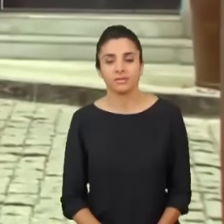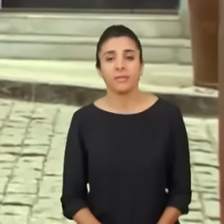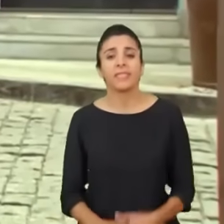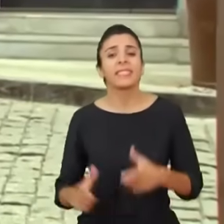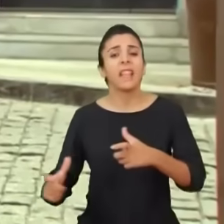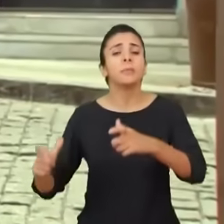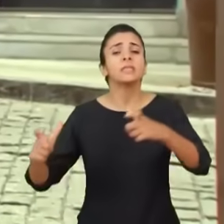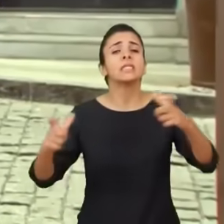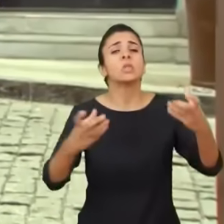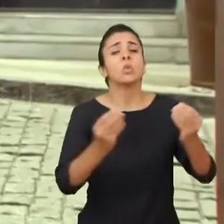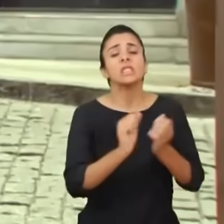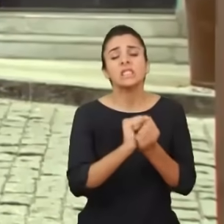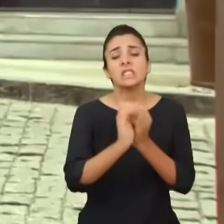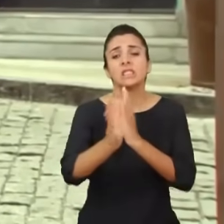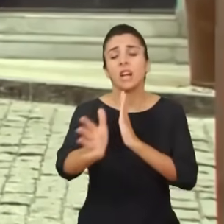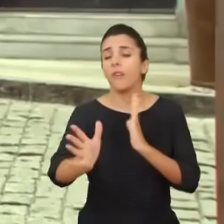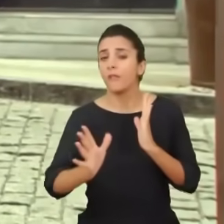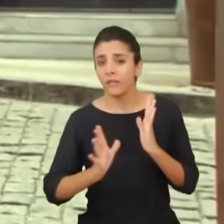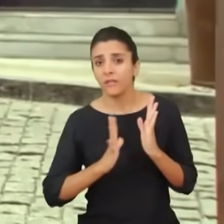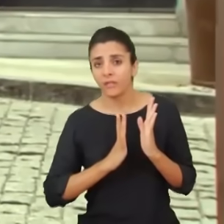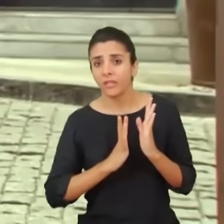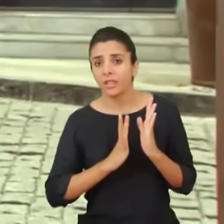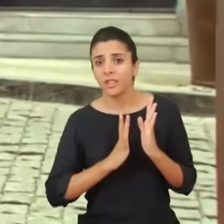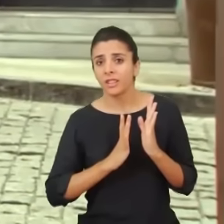Tepsiler dizi dizi.